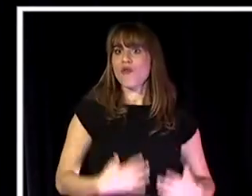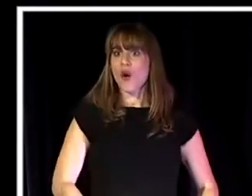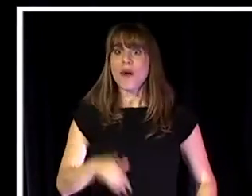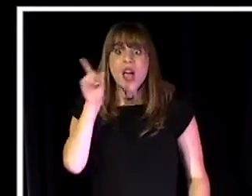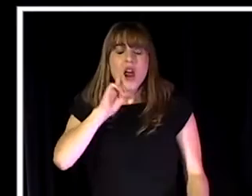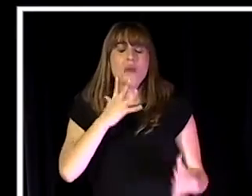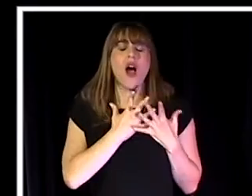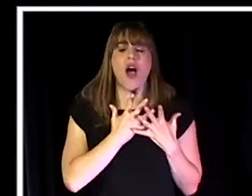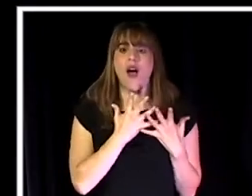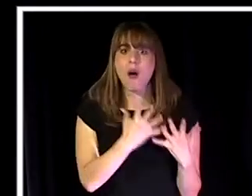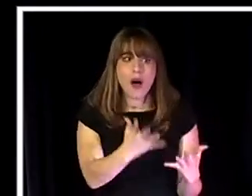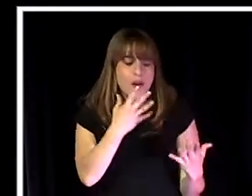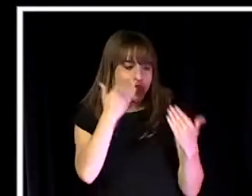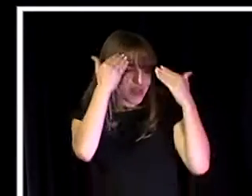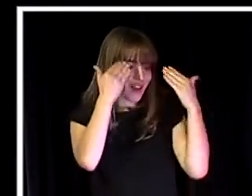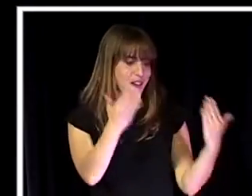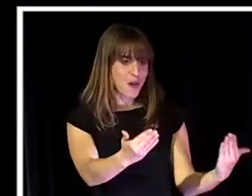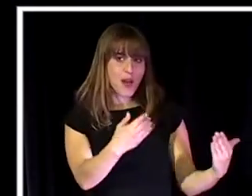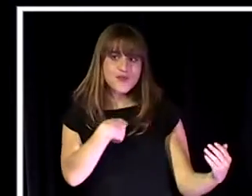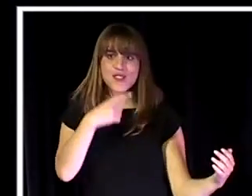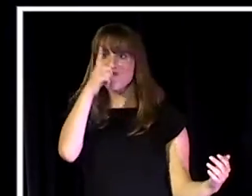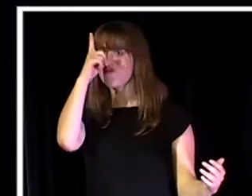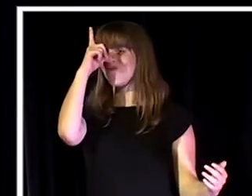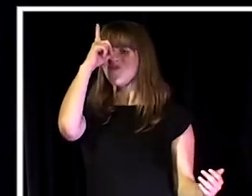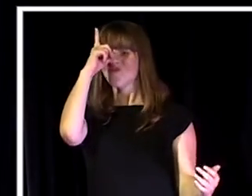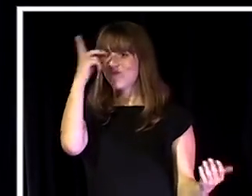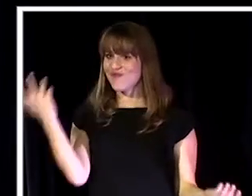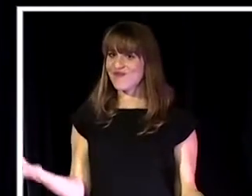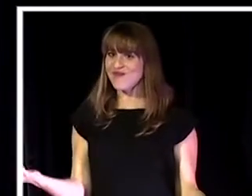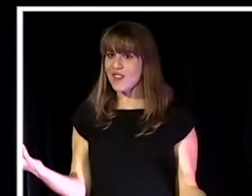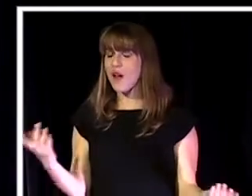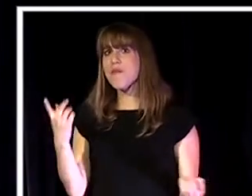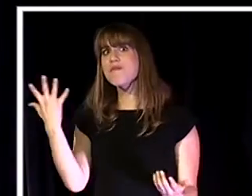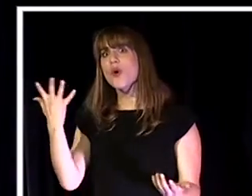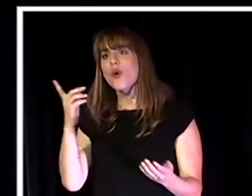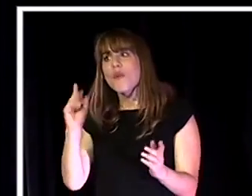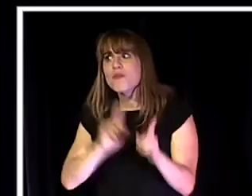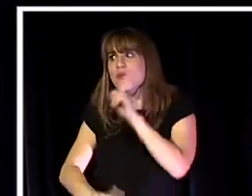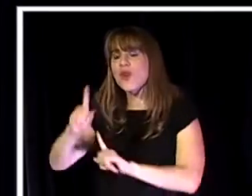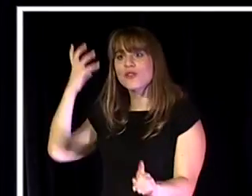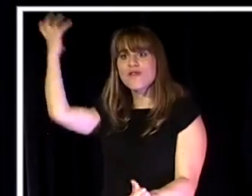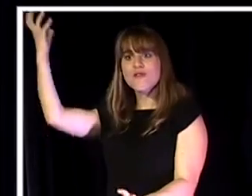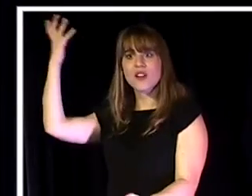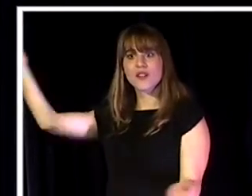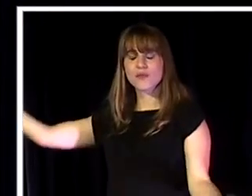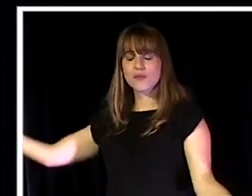η γυναίκα με θαυμάζει, με φοράει και καμαρώνει γι' αυτό! Ποιος θα το φανταζόταν?»